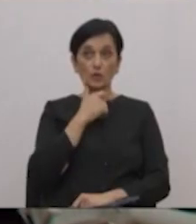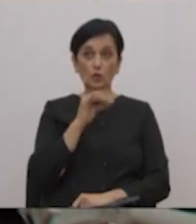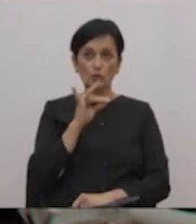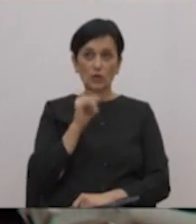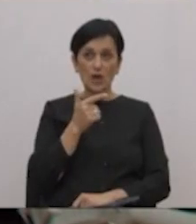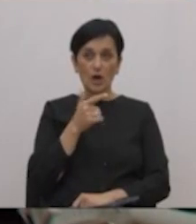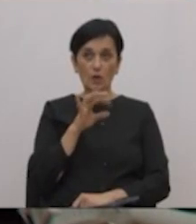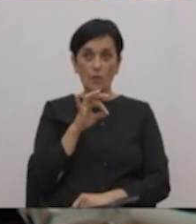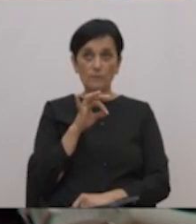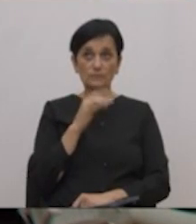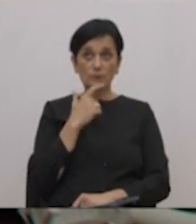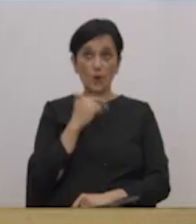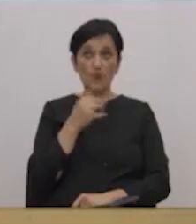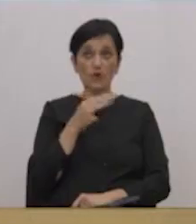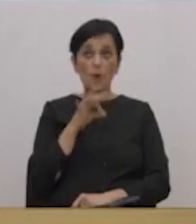ბატონო იაგო,